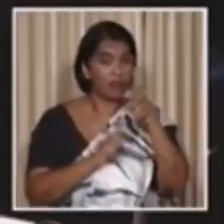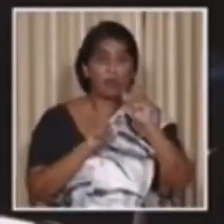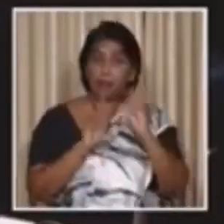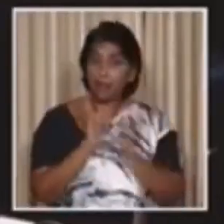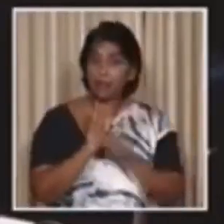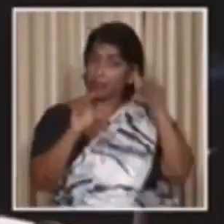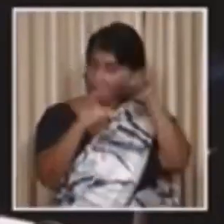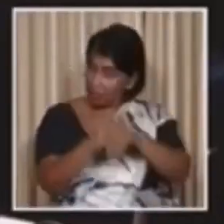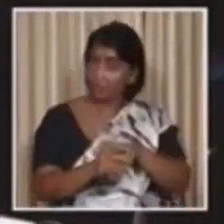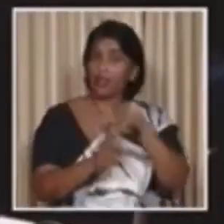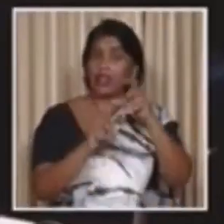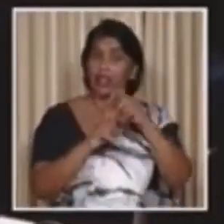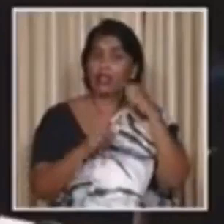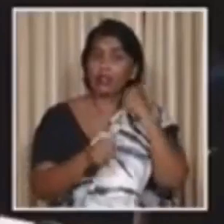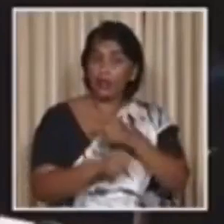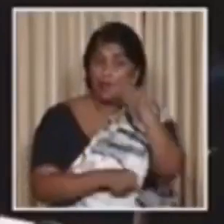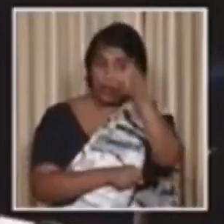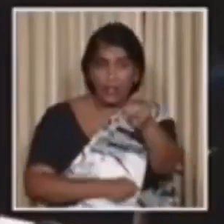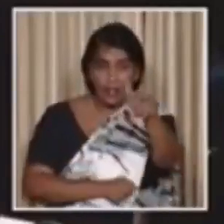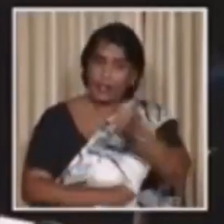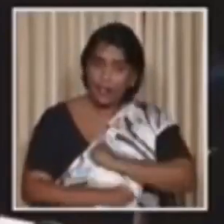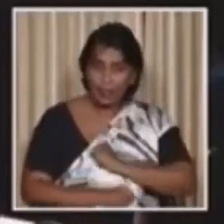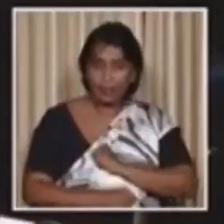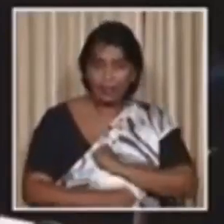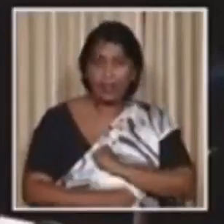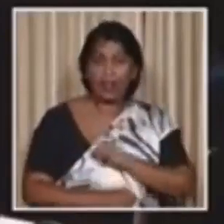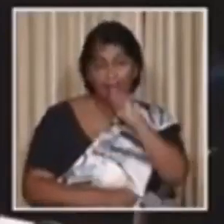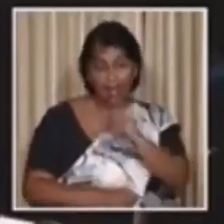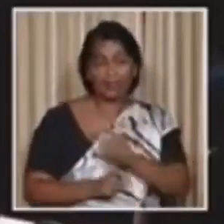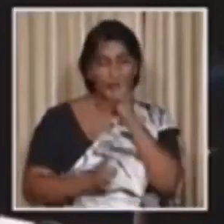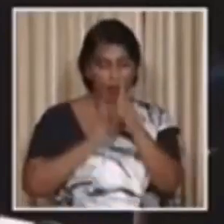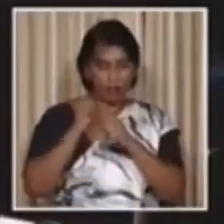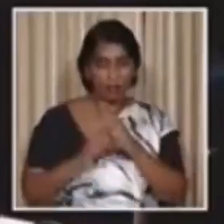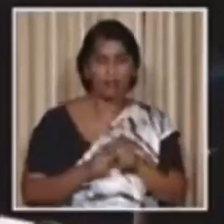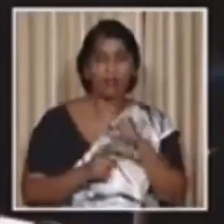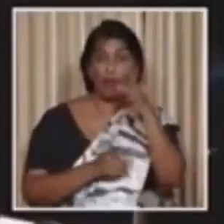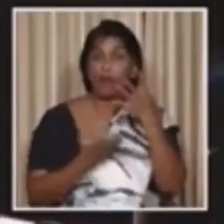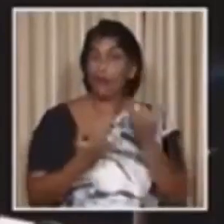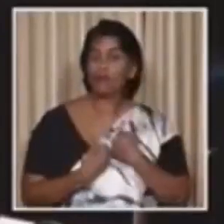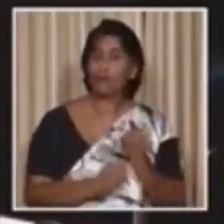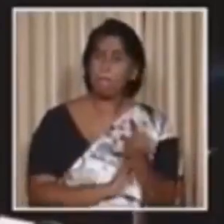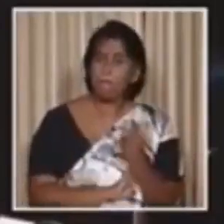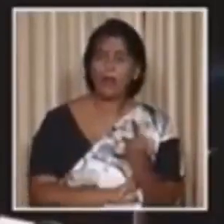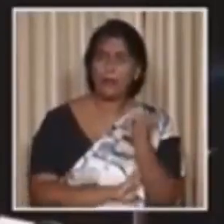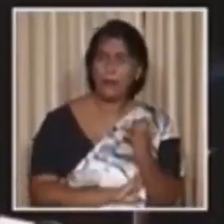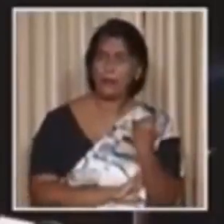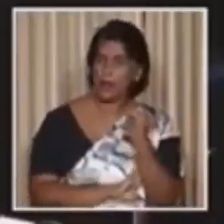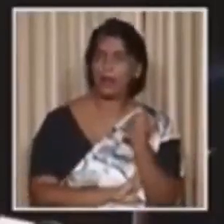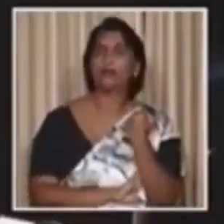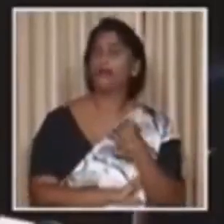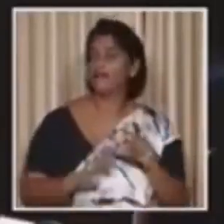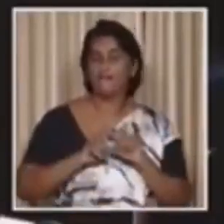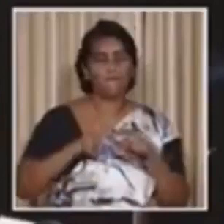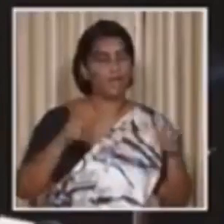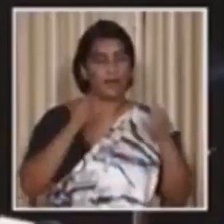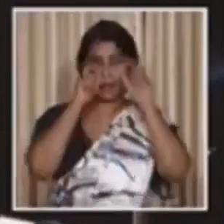අගමැති පුටුව වාඩි වෙලා දිනේෂ් ගුණවර්ධන ඔබ කැමතිද කියලා ඇහුවා. ඒකයි ඇත්ත කතාව. මෙයාට ඕනකම තියෙන බලය බලය බලය වෙන